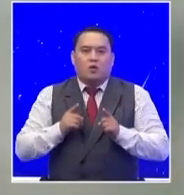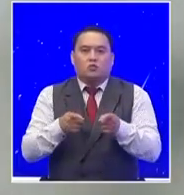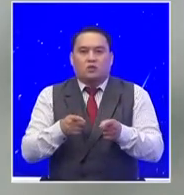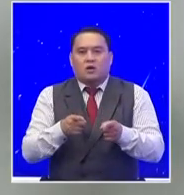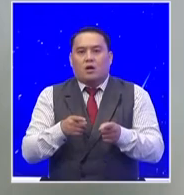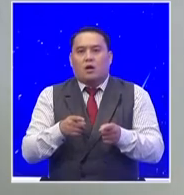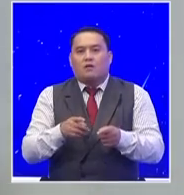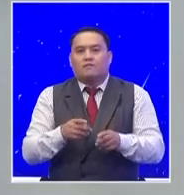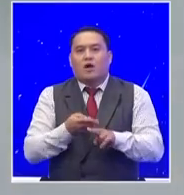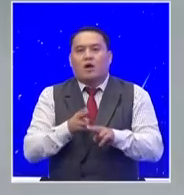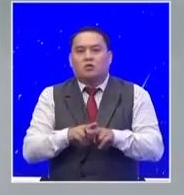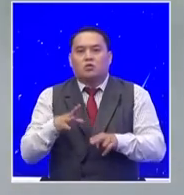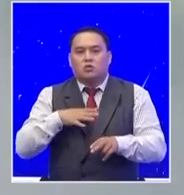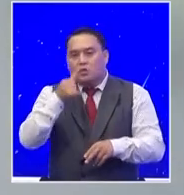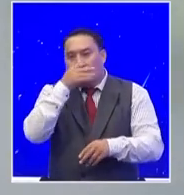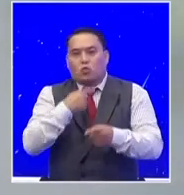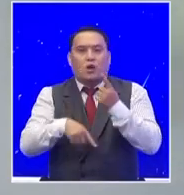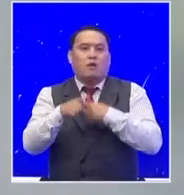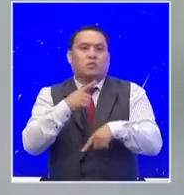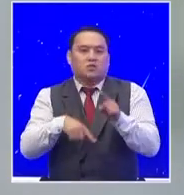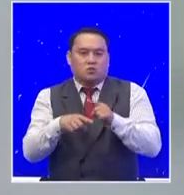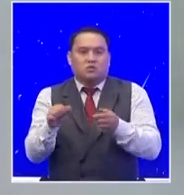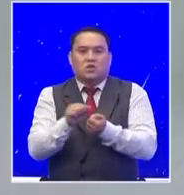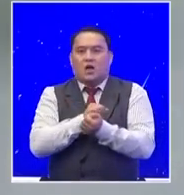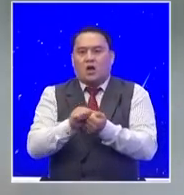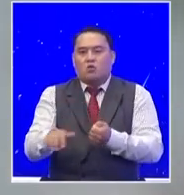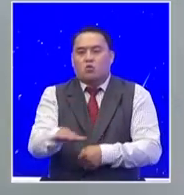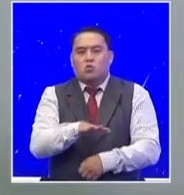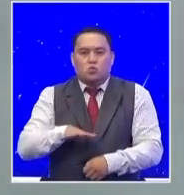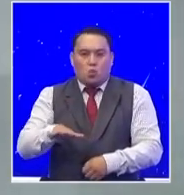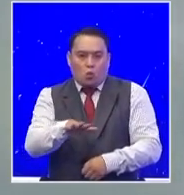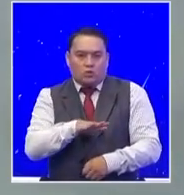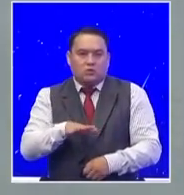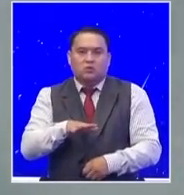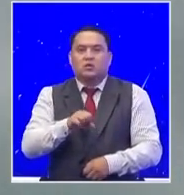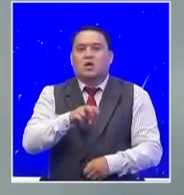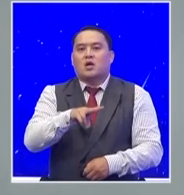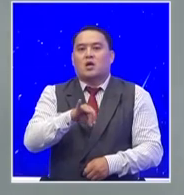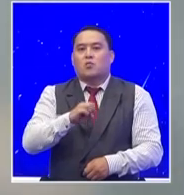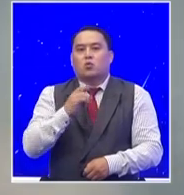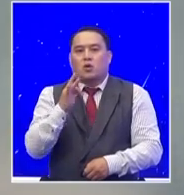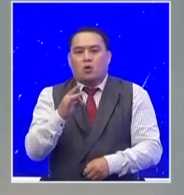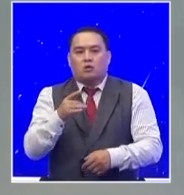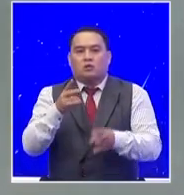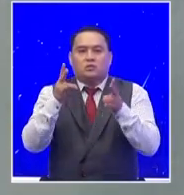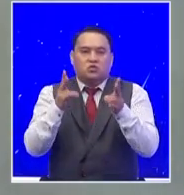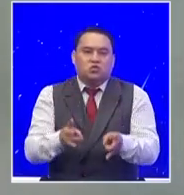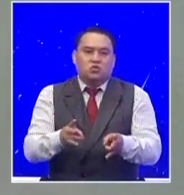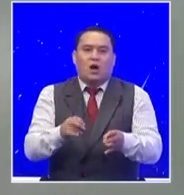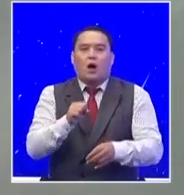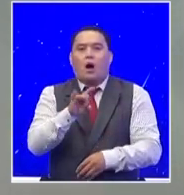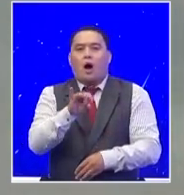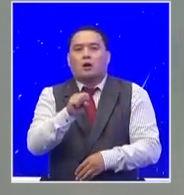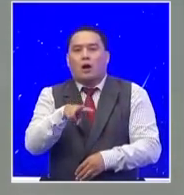во время отступления воды и не могут выбраться из-за пересыхающих луж. Как считает эколог Тимур Илиусизов, трагедия как на Арале